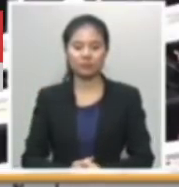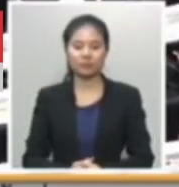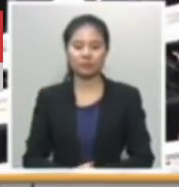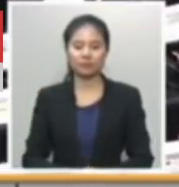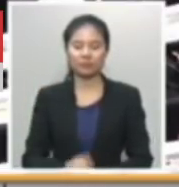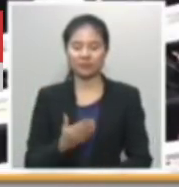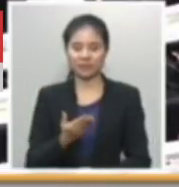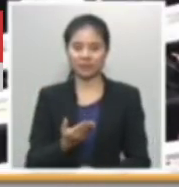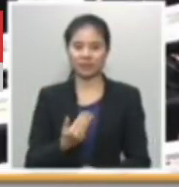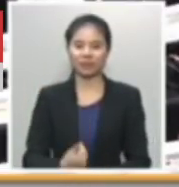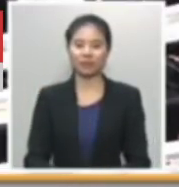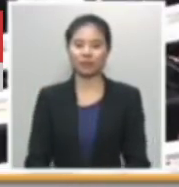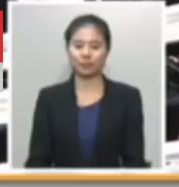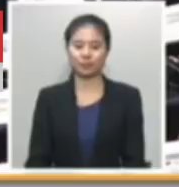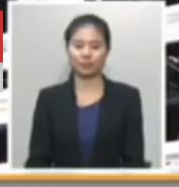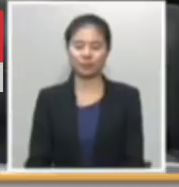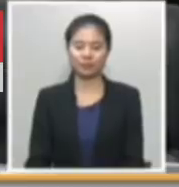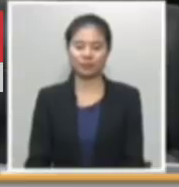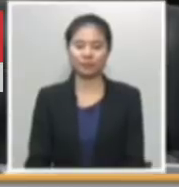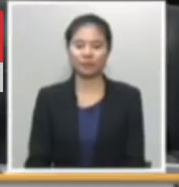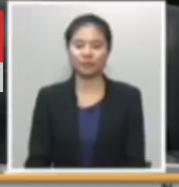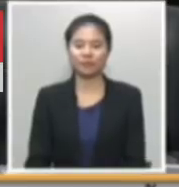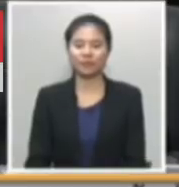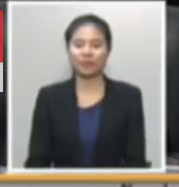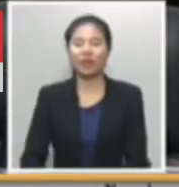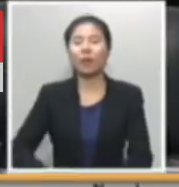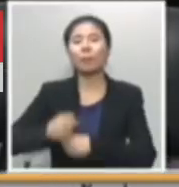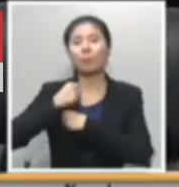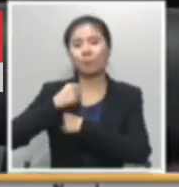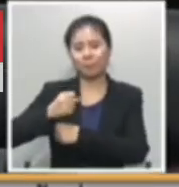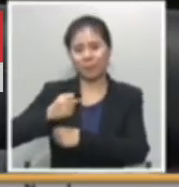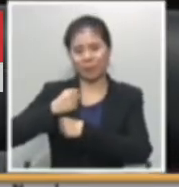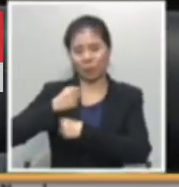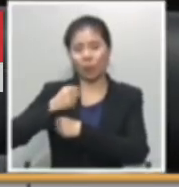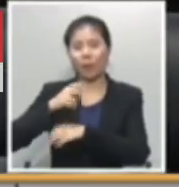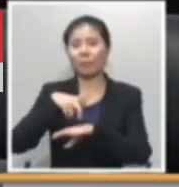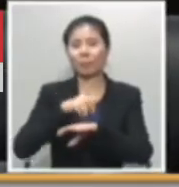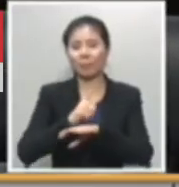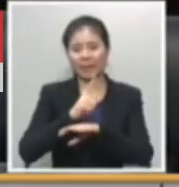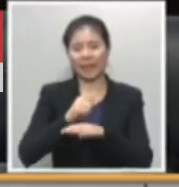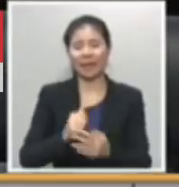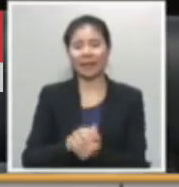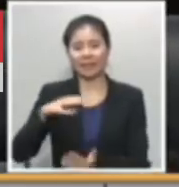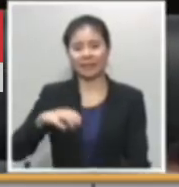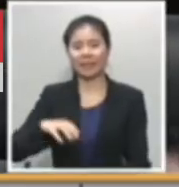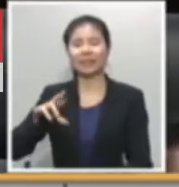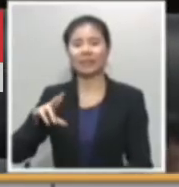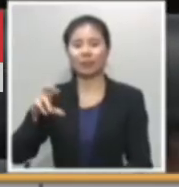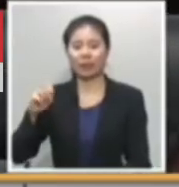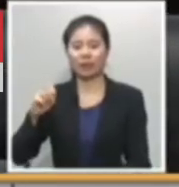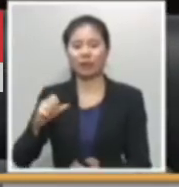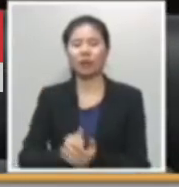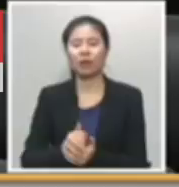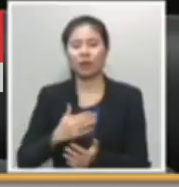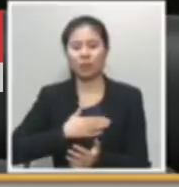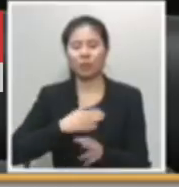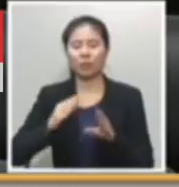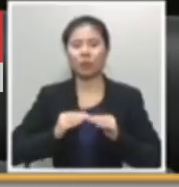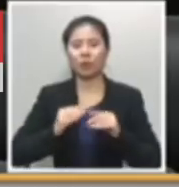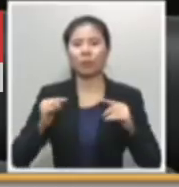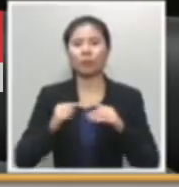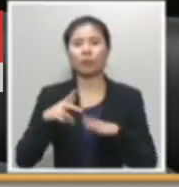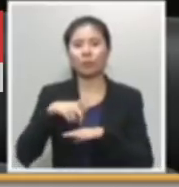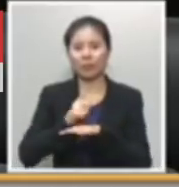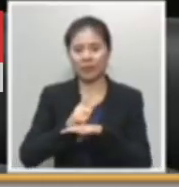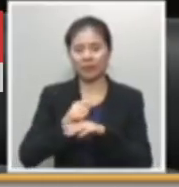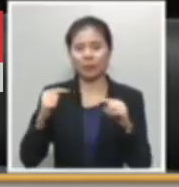เชิญครับเชิญ ขออนุญาตประท้วงท่านประธานสภานะครับ ครับ เพราะว่าผมเห็นด้วยกับท่านประธานสภานะครับว่า